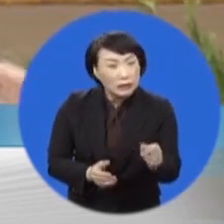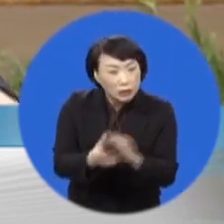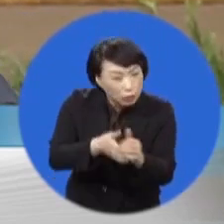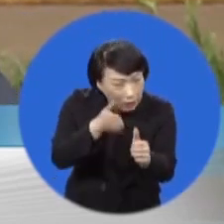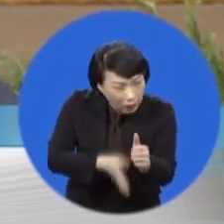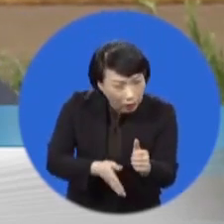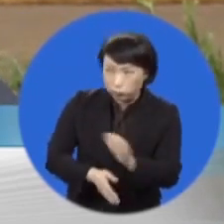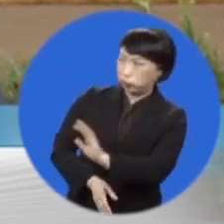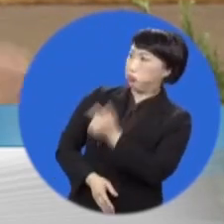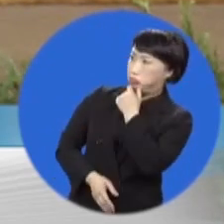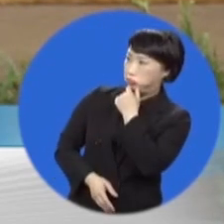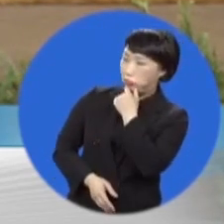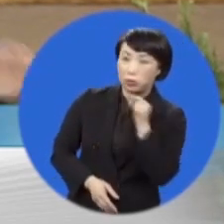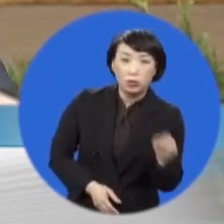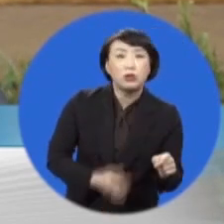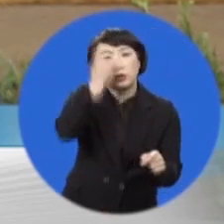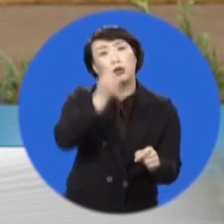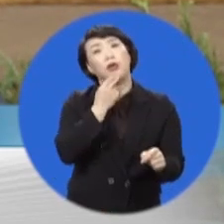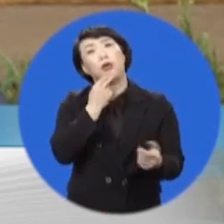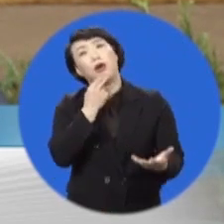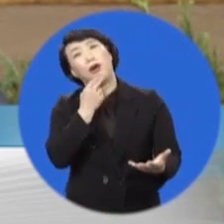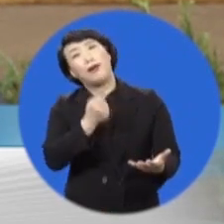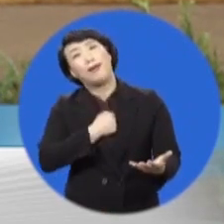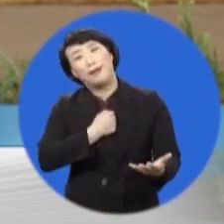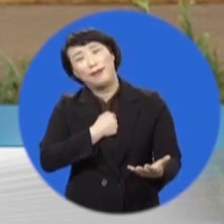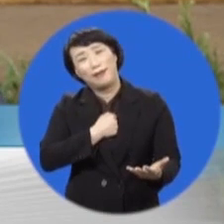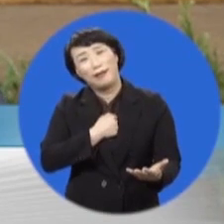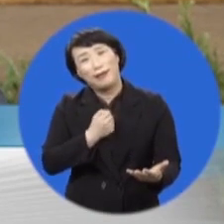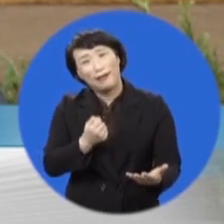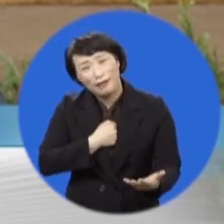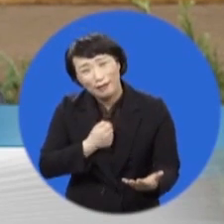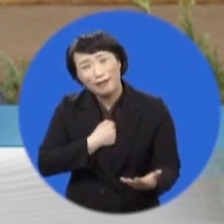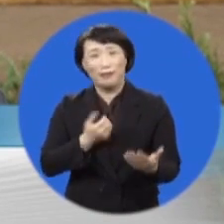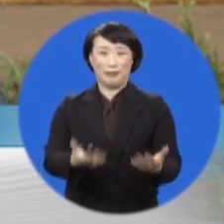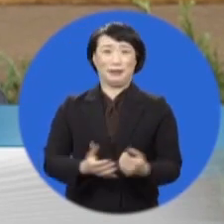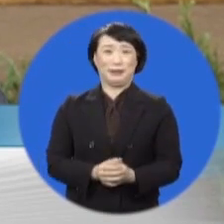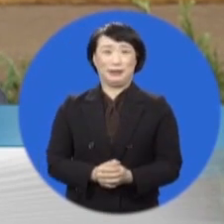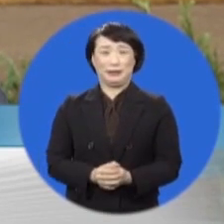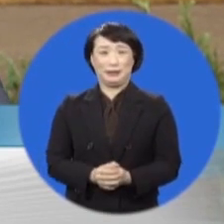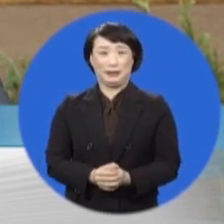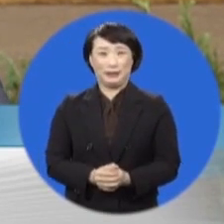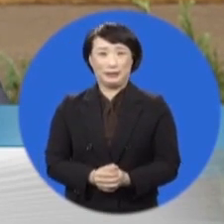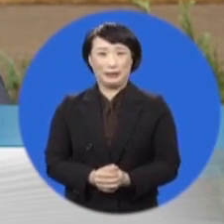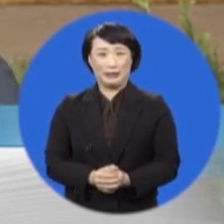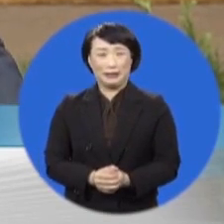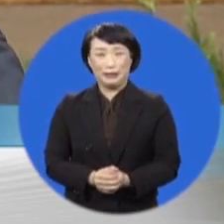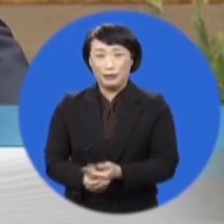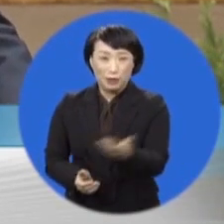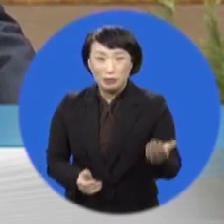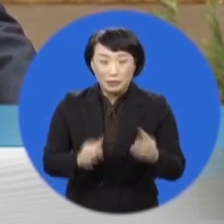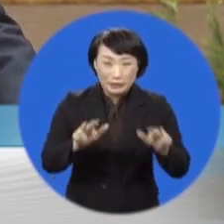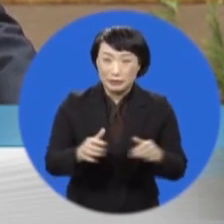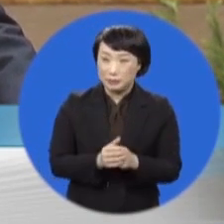해라 암컷 좀 이런 물이 함유 쓱 이런 물이 암이 어디 있느냐 말이야 여러분